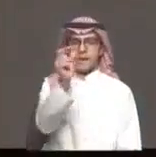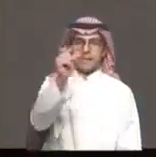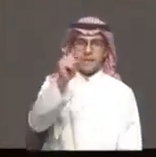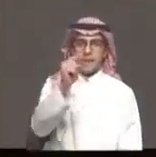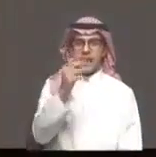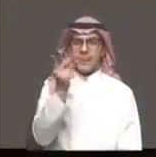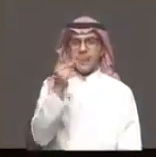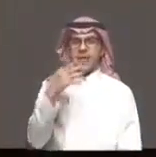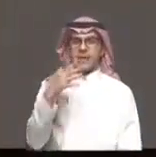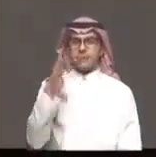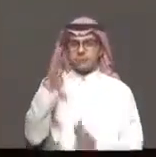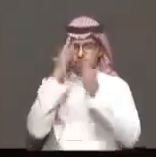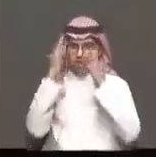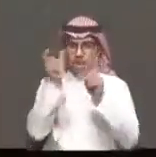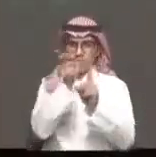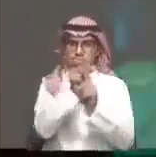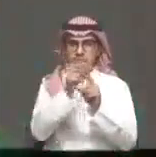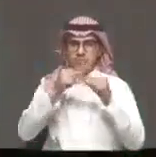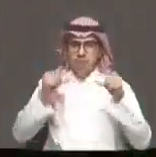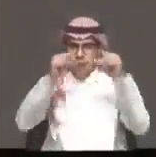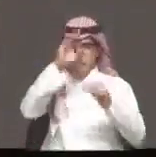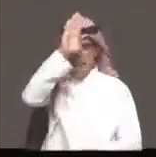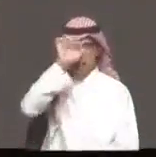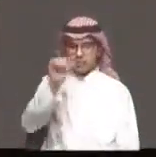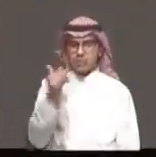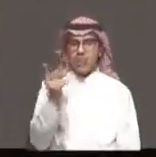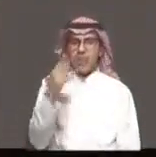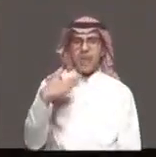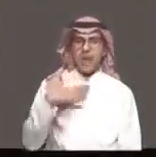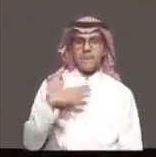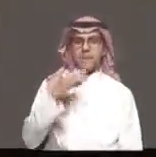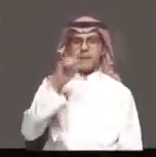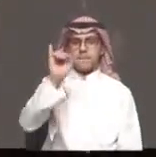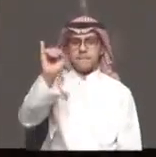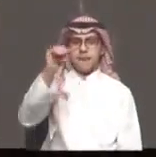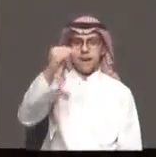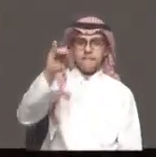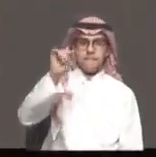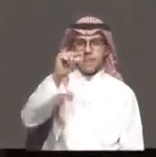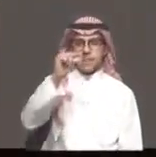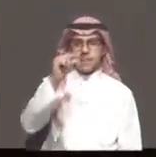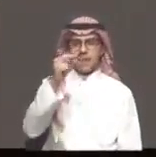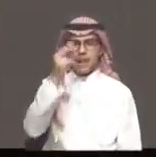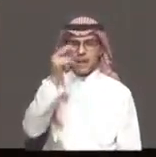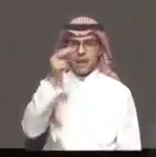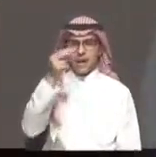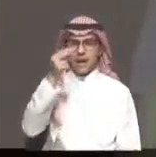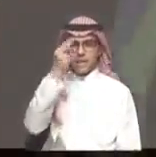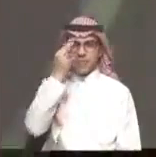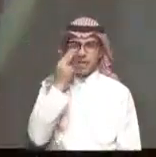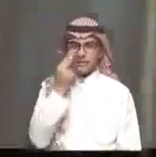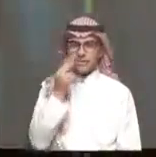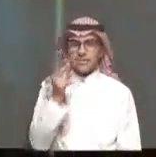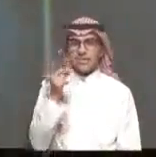خالد الفيصل المستشار في الديوان الملكي وصاحب السمو الملكي الأمير محمد بن عبد الرحمن بن عبد العزيز